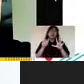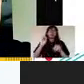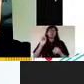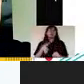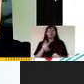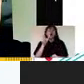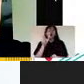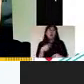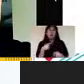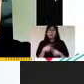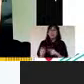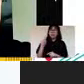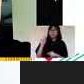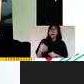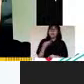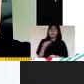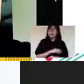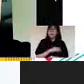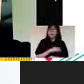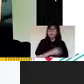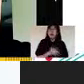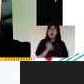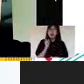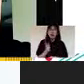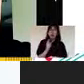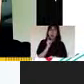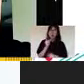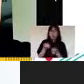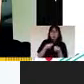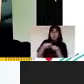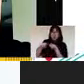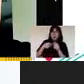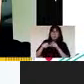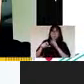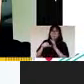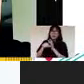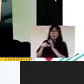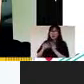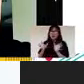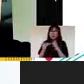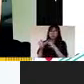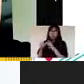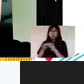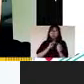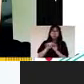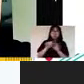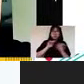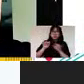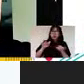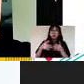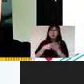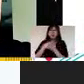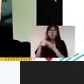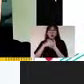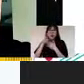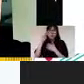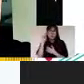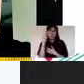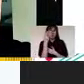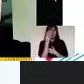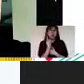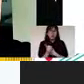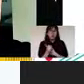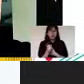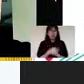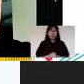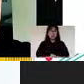dimanfaatkan untuk berbagai keperluan penyaluran ataupun berbagai program-program pemerintah lainnya. Gitu.